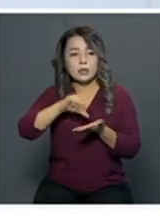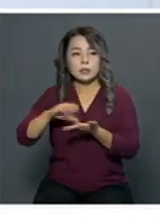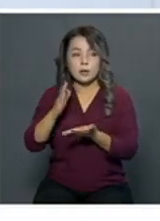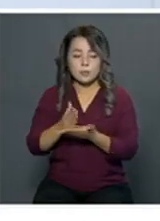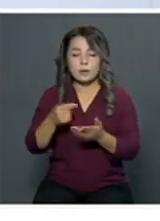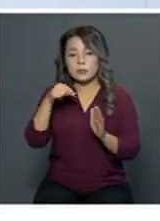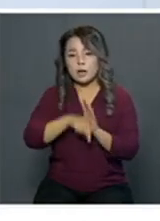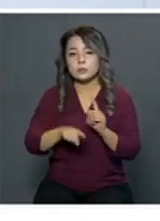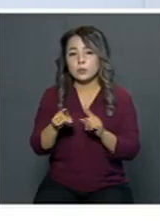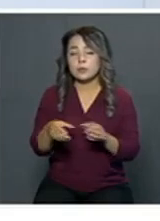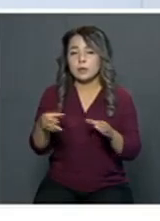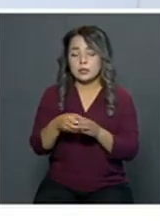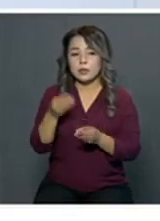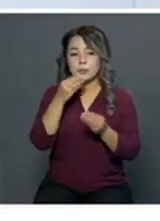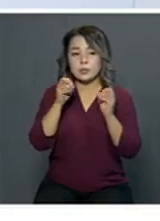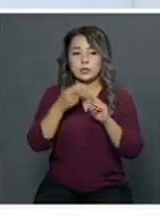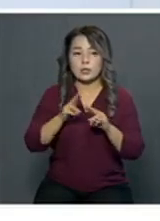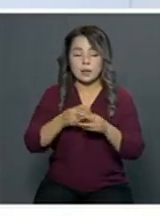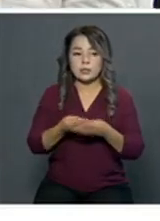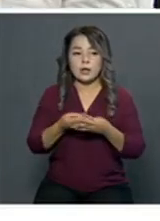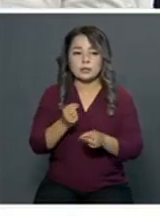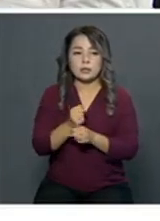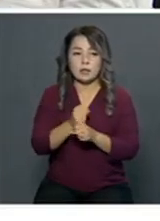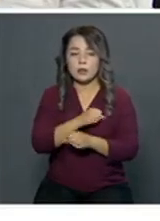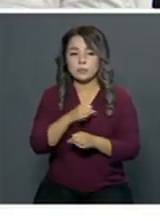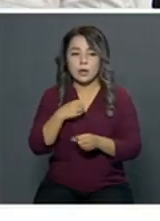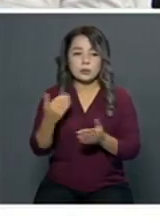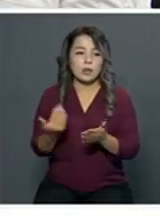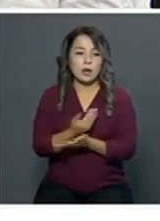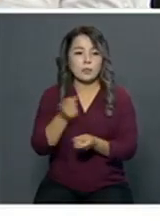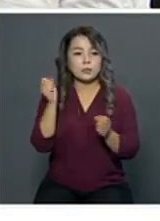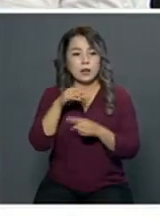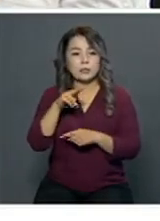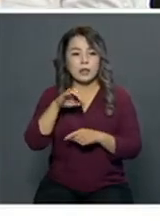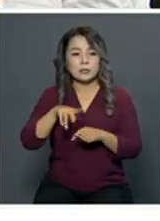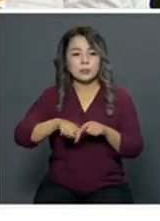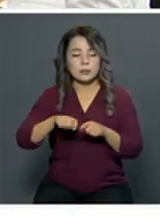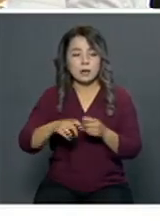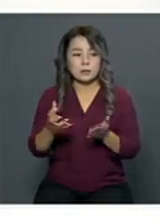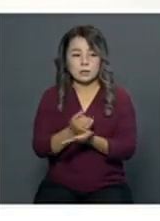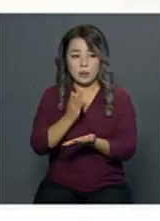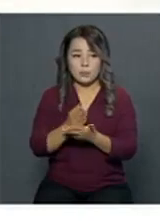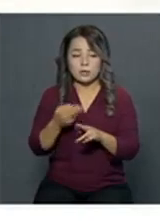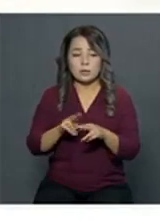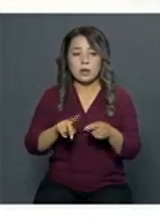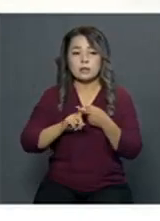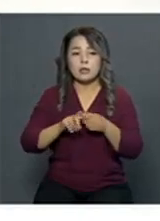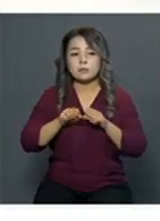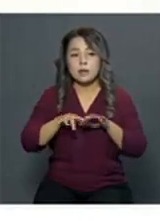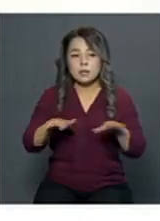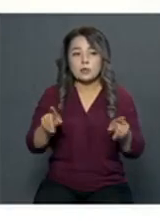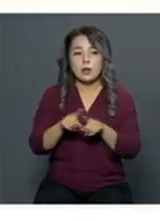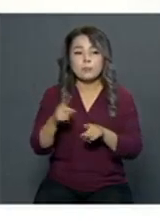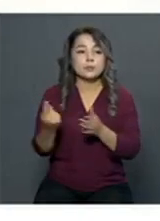тірі штамынсыз, жасанды синтез арқылы жаңа вирустың бар жоғын анықтайтын тест жасаған. Соның арқасында індет тарай бастаған